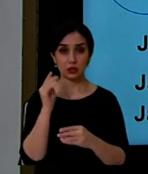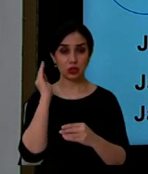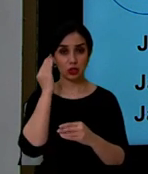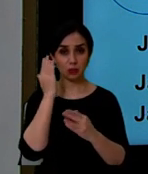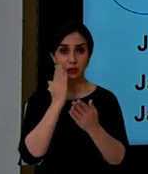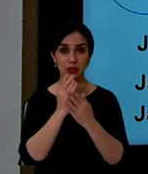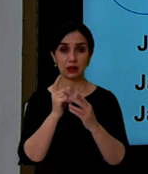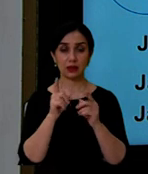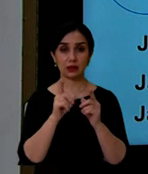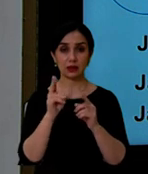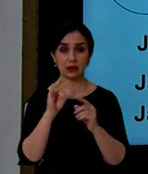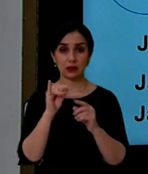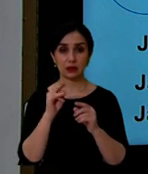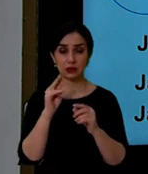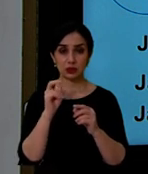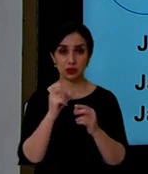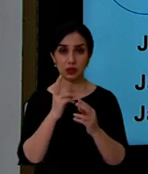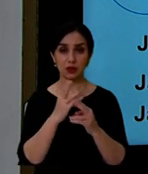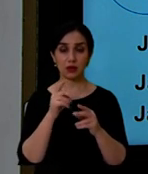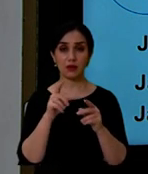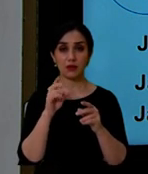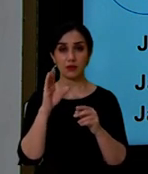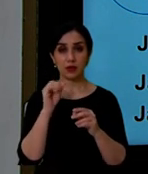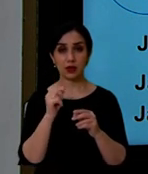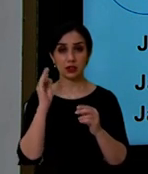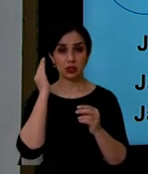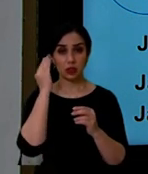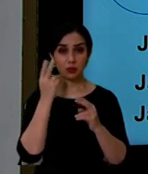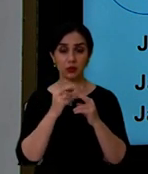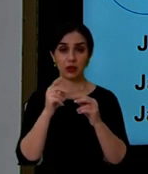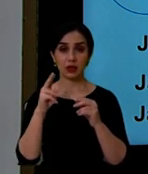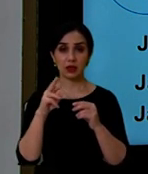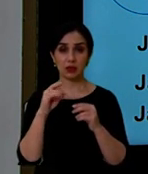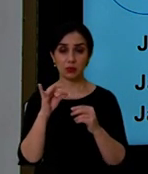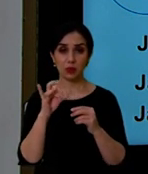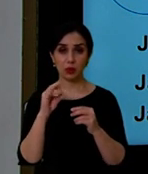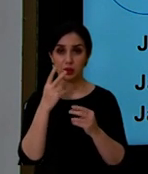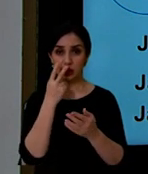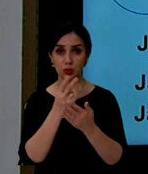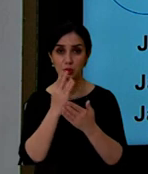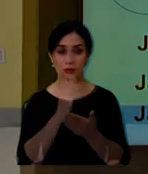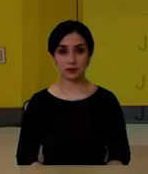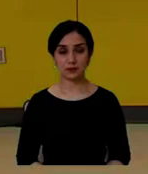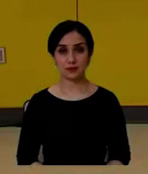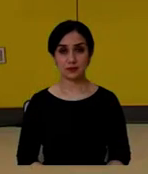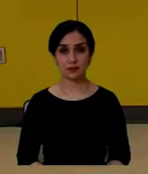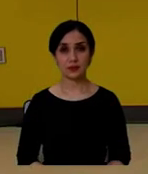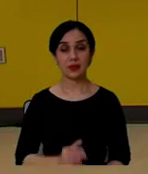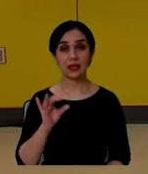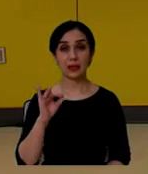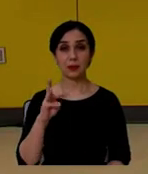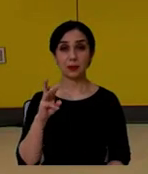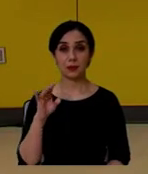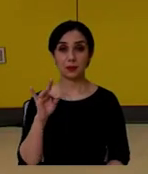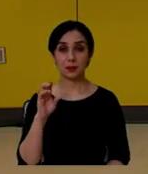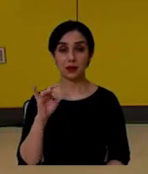jabra qilchalarini, jabra ravoqlarini va jabra yaproqlarini ko'rib turibsiz. Embriogeniz